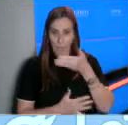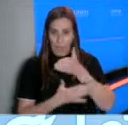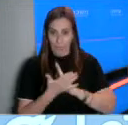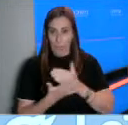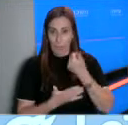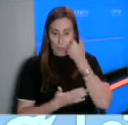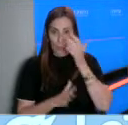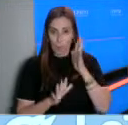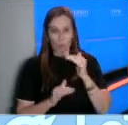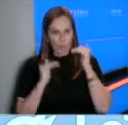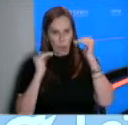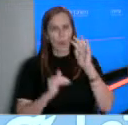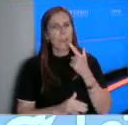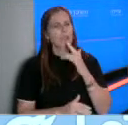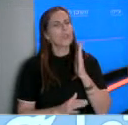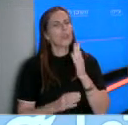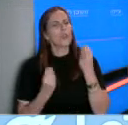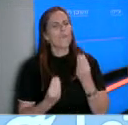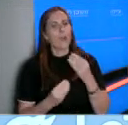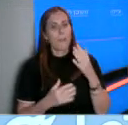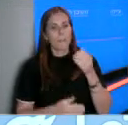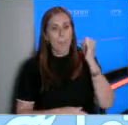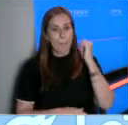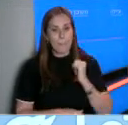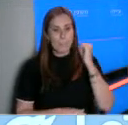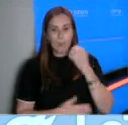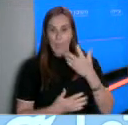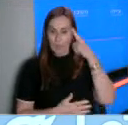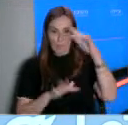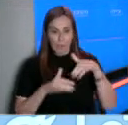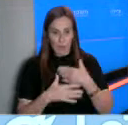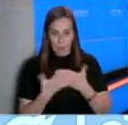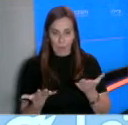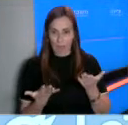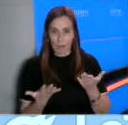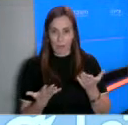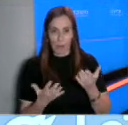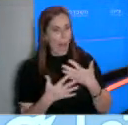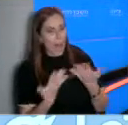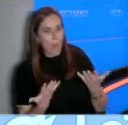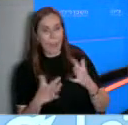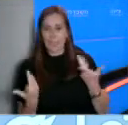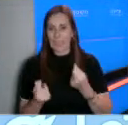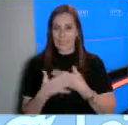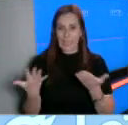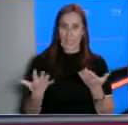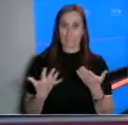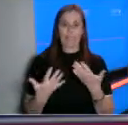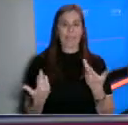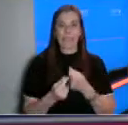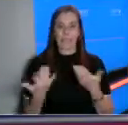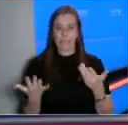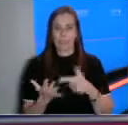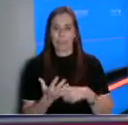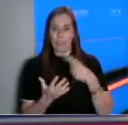חלקם עם בגרות מאוד איכותית. עכשיו, מה זה מאוד איכותית? במצפה רמון, אין מדעי מחשב, כן? למה? שיהיה ברור. כי אין כסף. אין